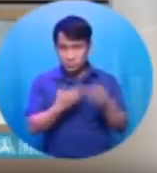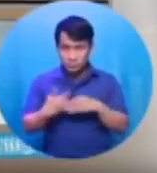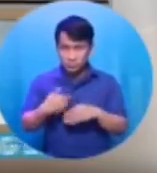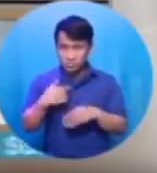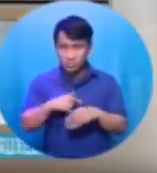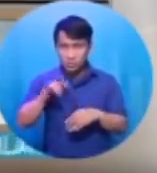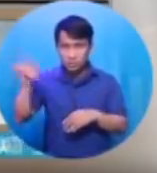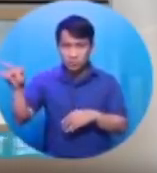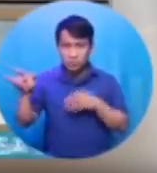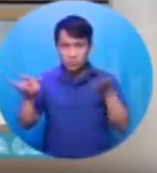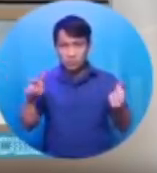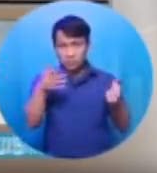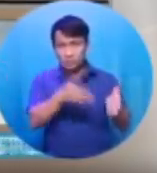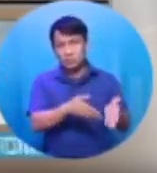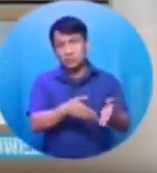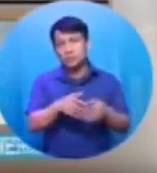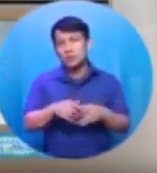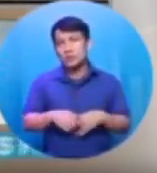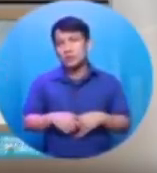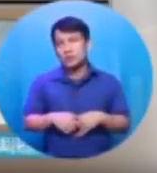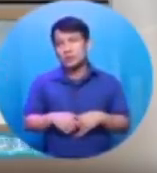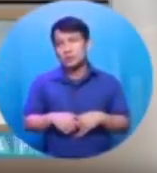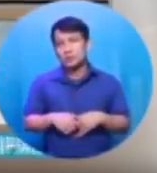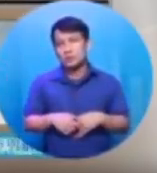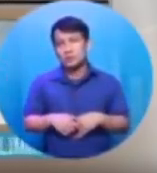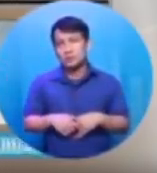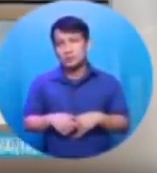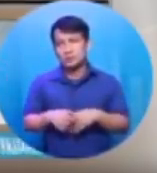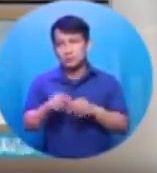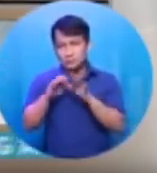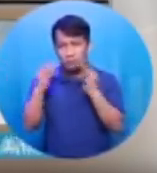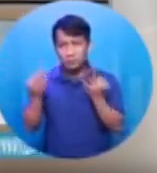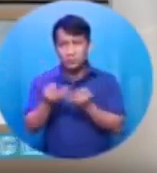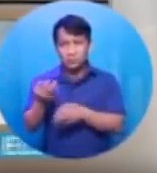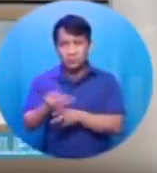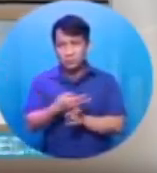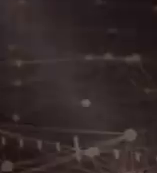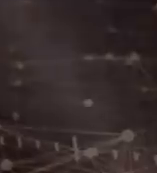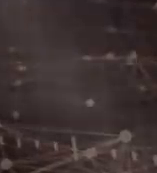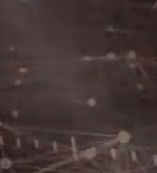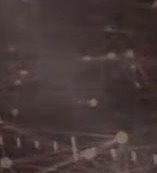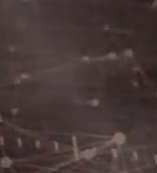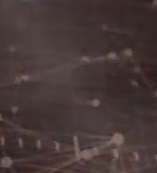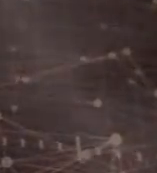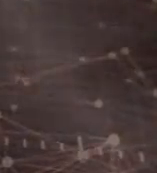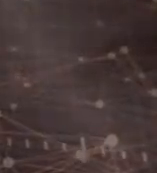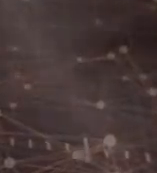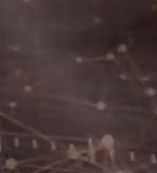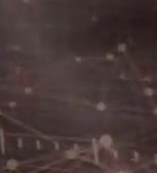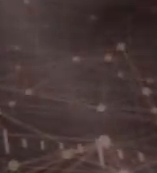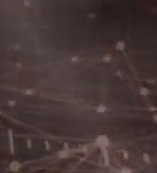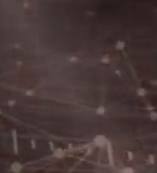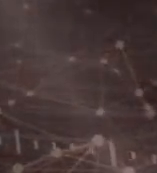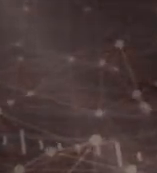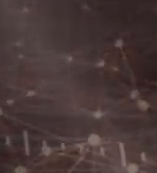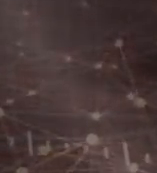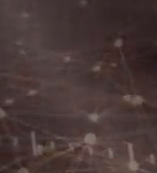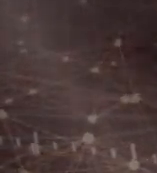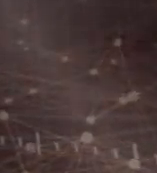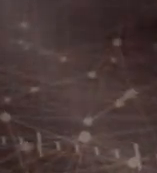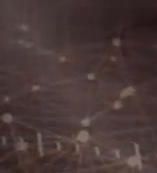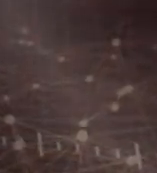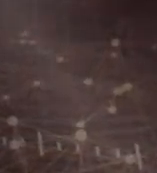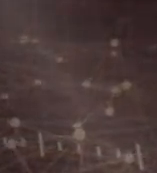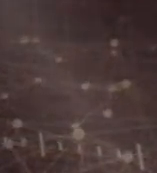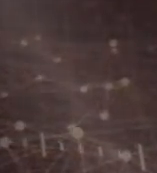akin yung bata, tapos maghihiraman sila ng kamag-anak ko, kaso hindi na nangyari. Tapos di ba po nagbalikan kami? Dama,